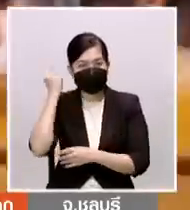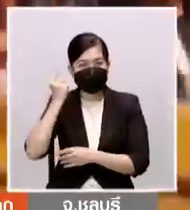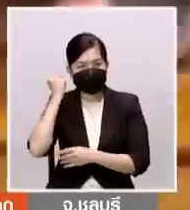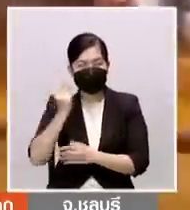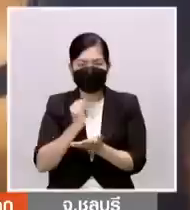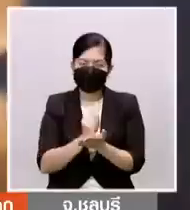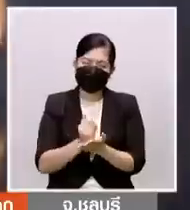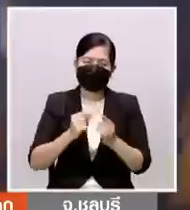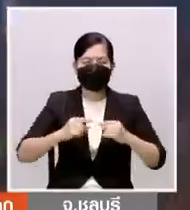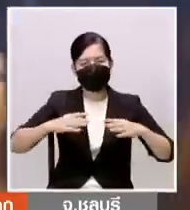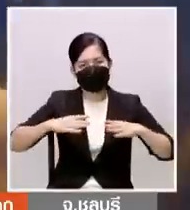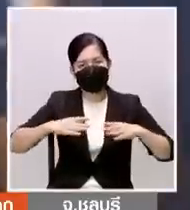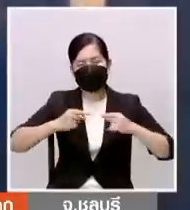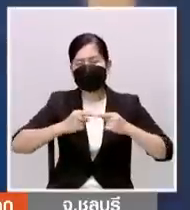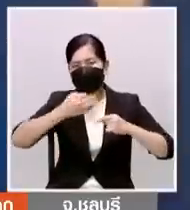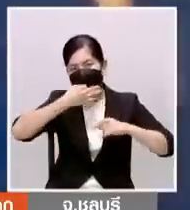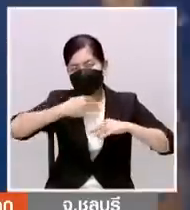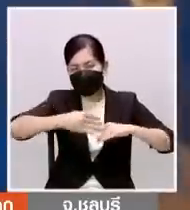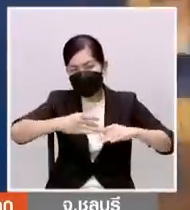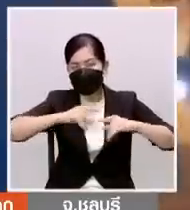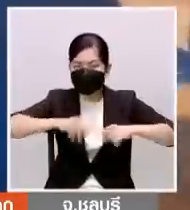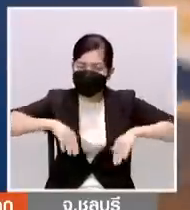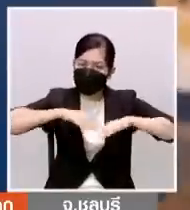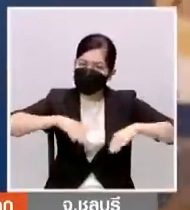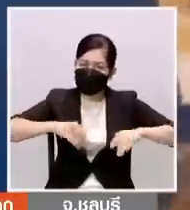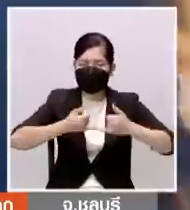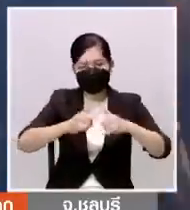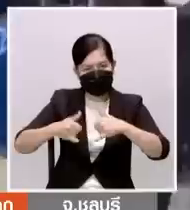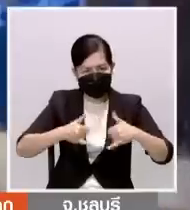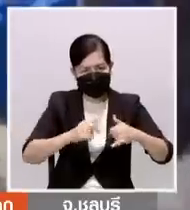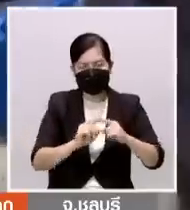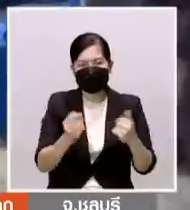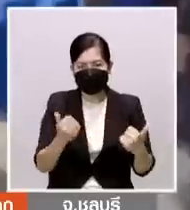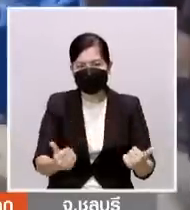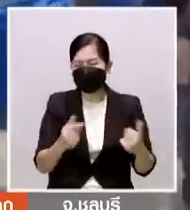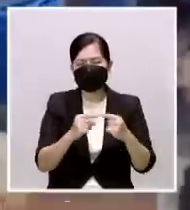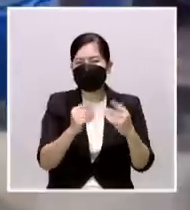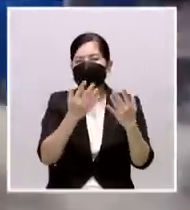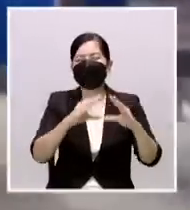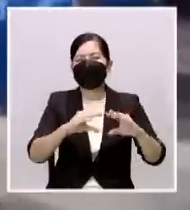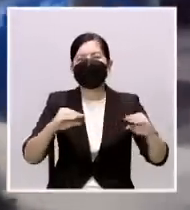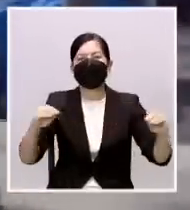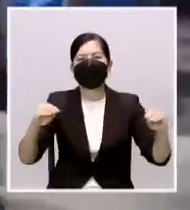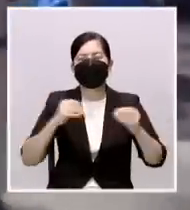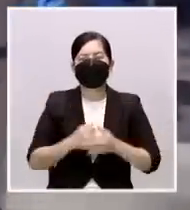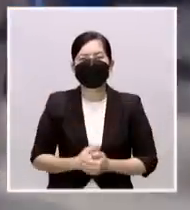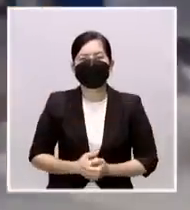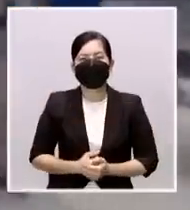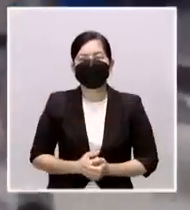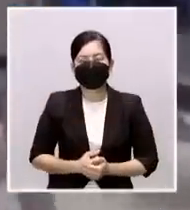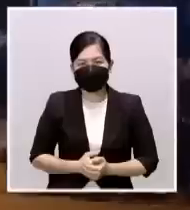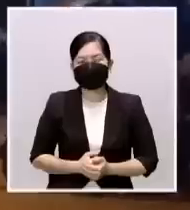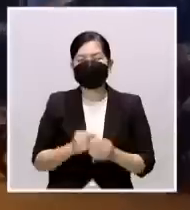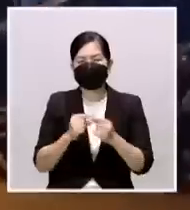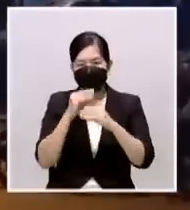ใบมาเล่นน้ำทะเลมาเป็นครอบครัวมาเป็นกลุ่มนะคะแต่ช่วงค่ำคืนที่ผ่านมาเนี่ยก็ไม่มีให้เห็นแล้วส่วนในพื้นที่จังหวัด